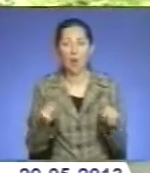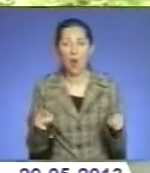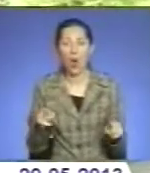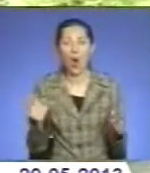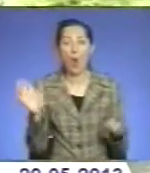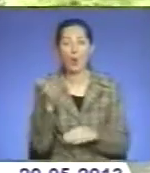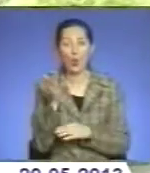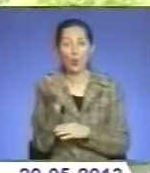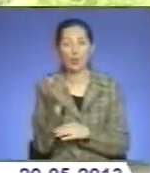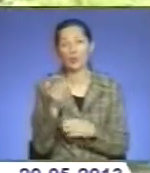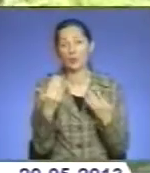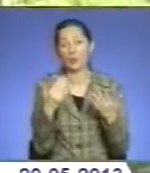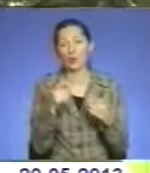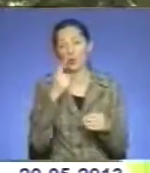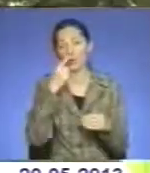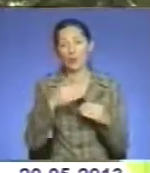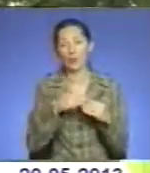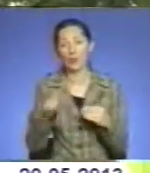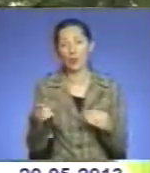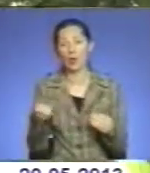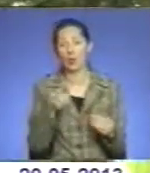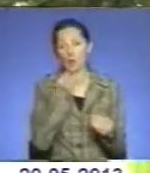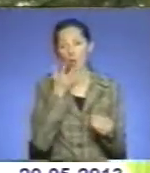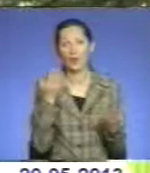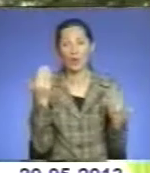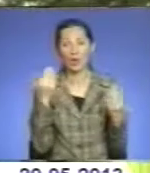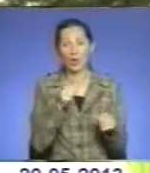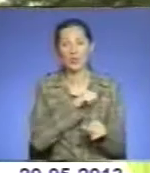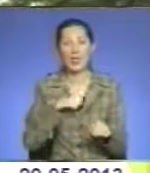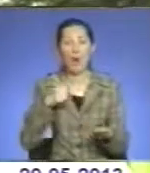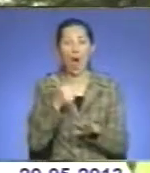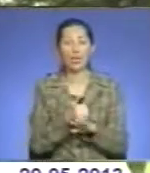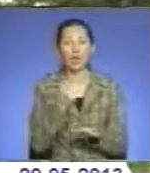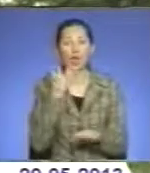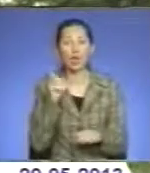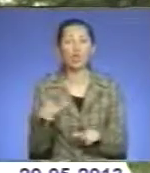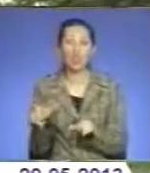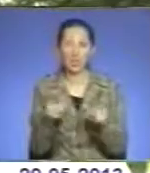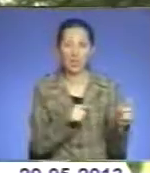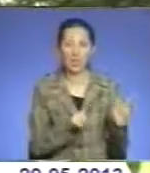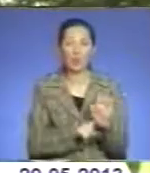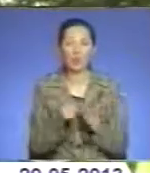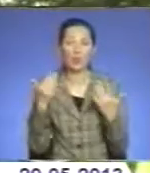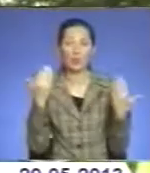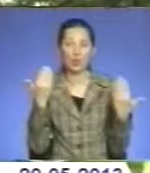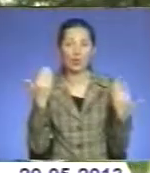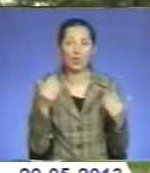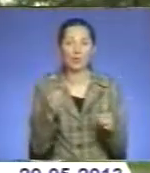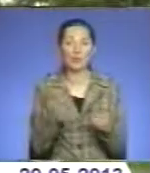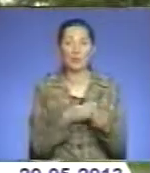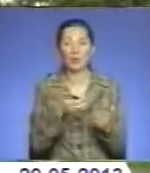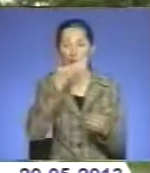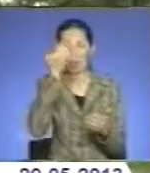близькими – вдалий відпочинок. Саме головне, коли людина їде і починає відпочивати, розслаблятися, вона зовсім забуває за